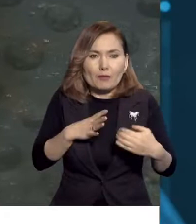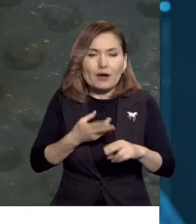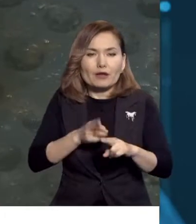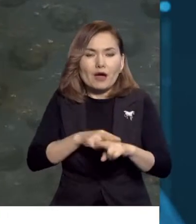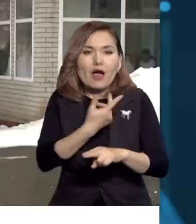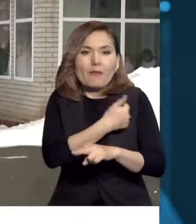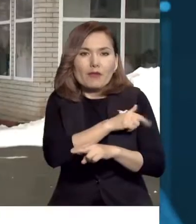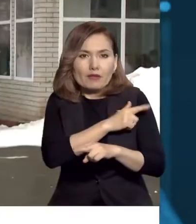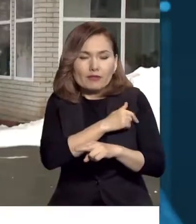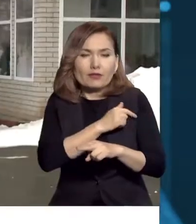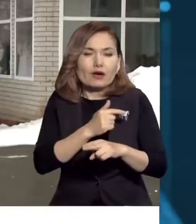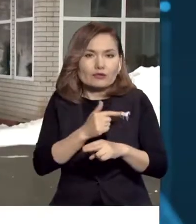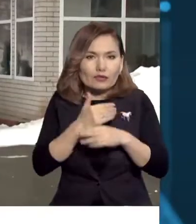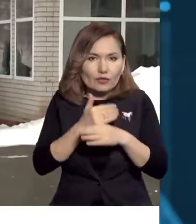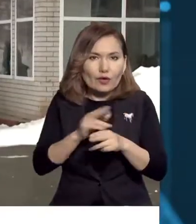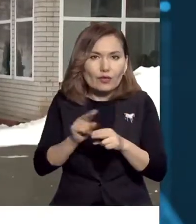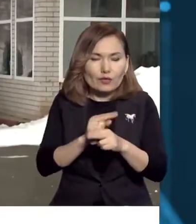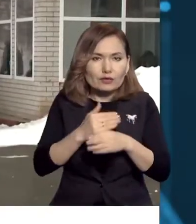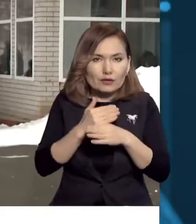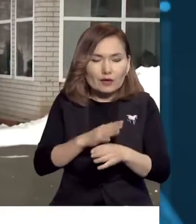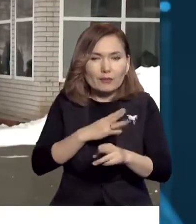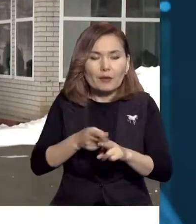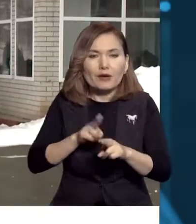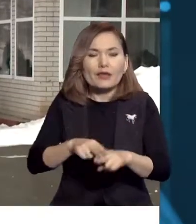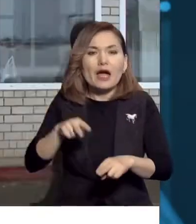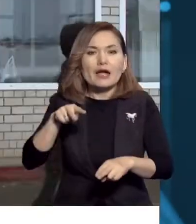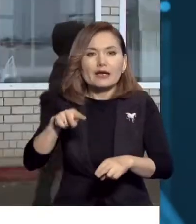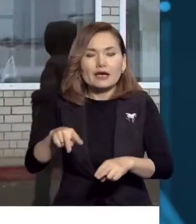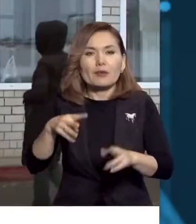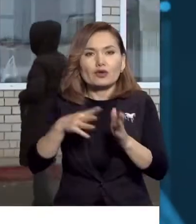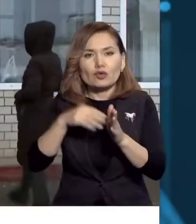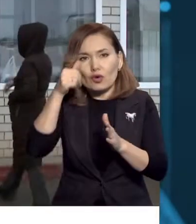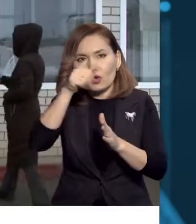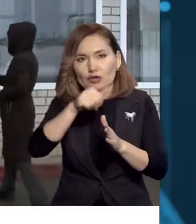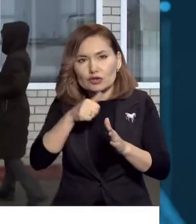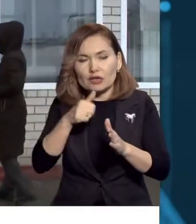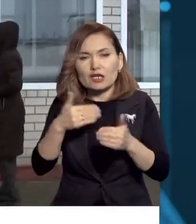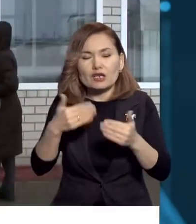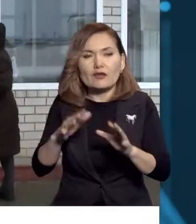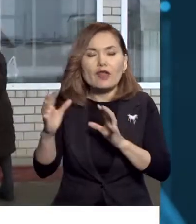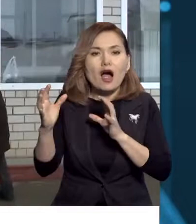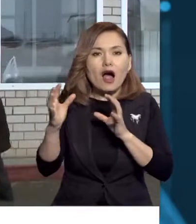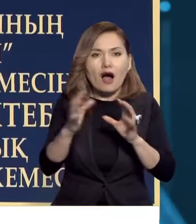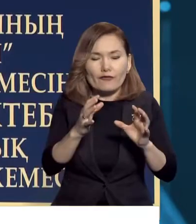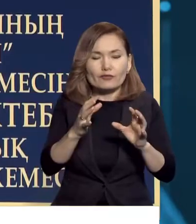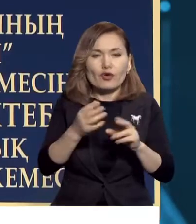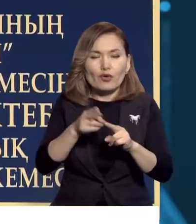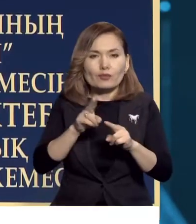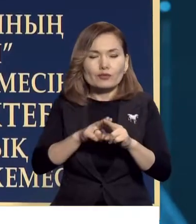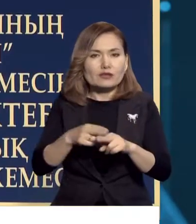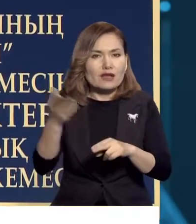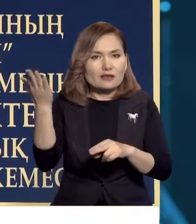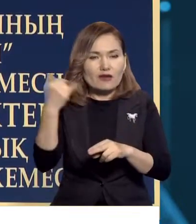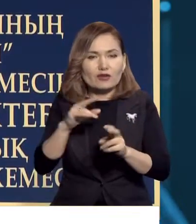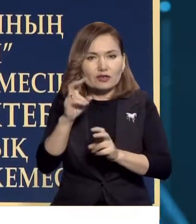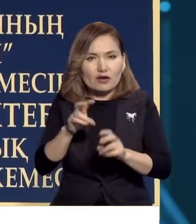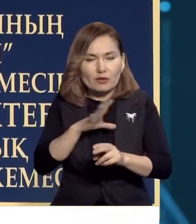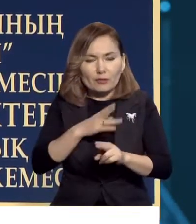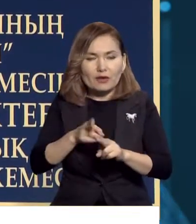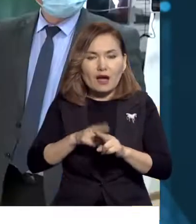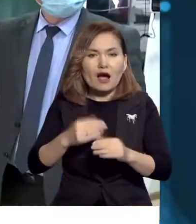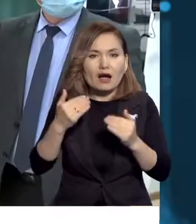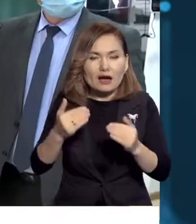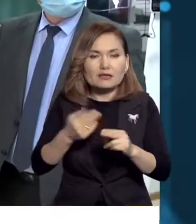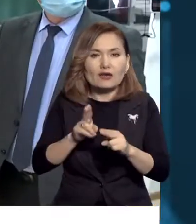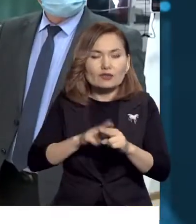балалардың жағдайын білді. Мектеп басшылығы 2009 жылы шыққан бұл автобуспен енді оқушылар тасымалданбайтынын жеткізді. Онымен мердігер